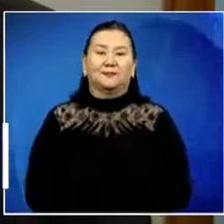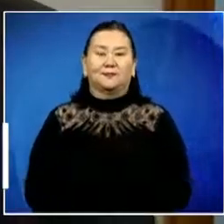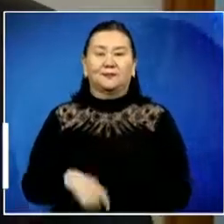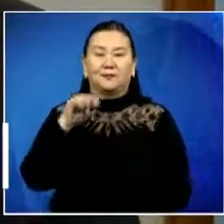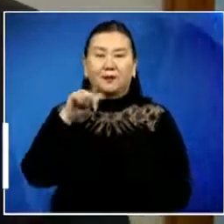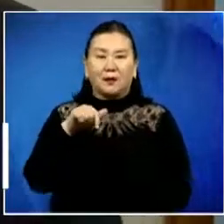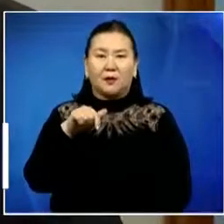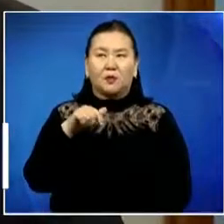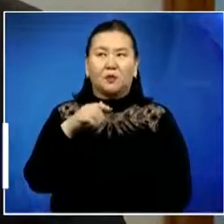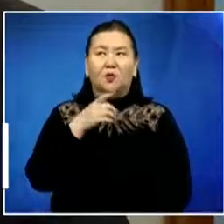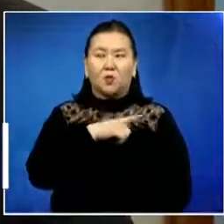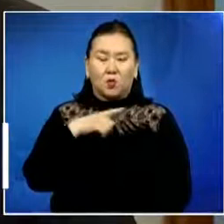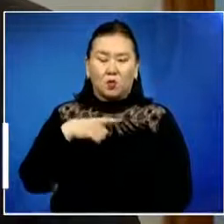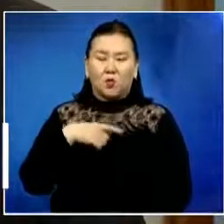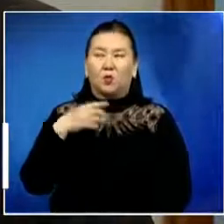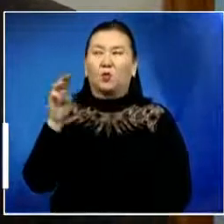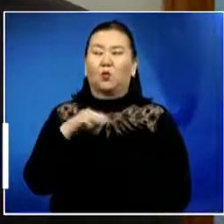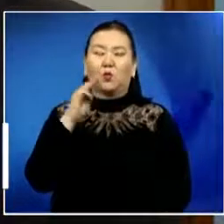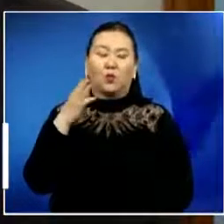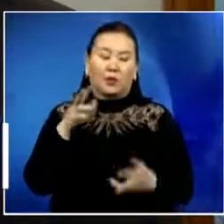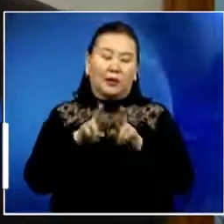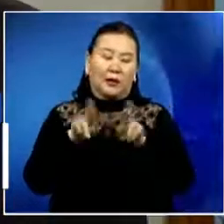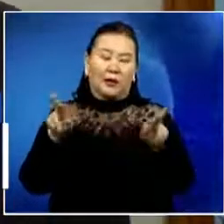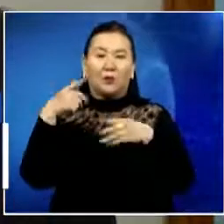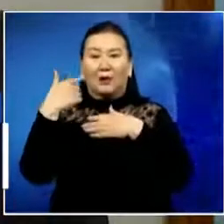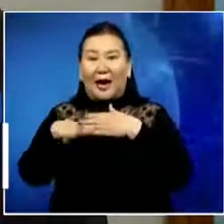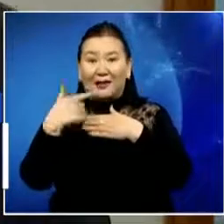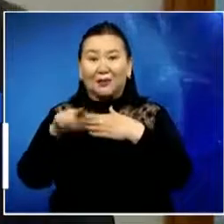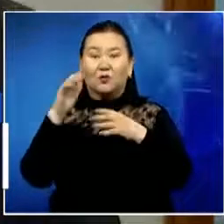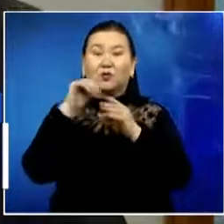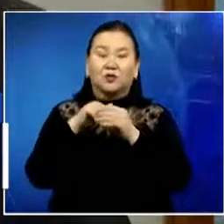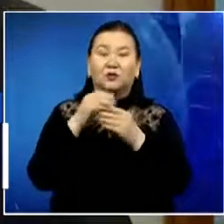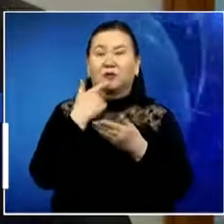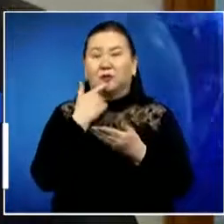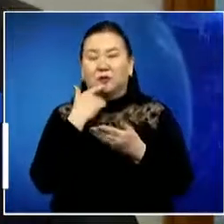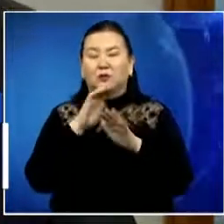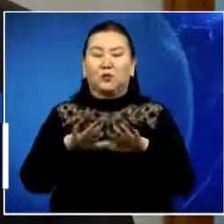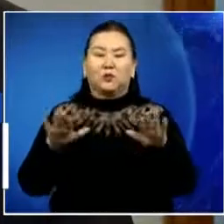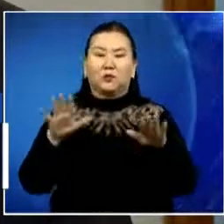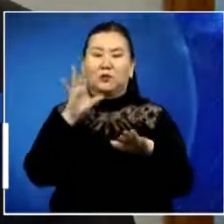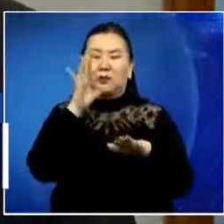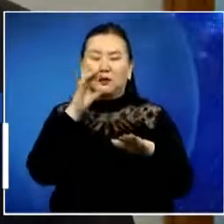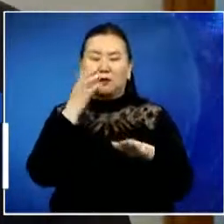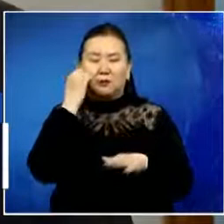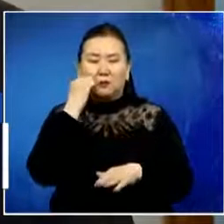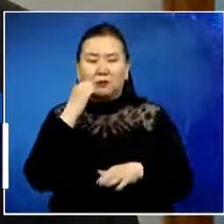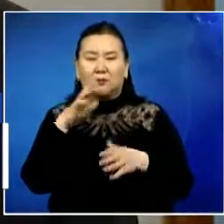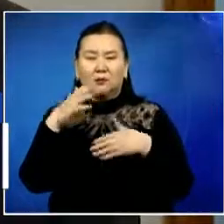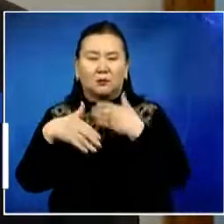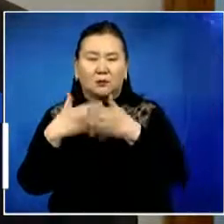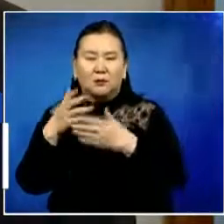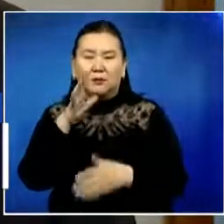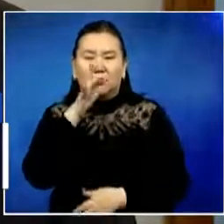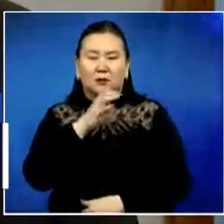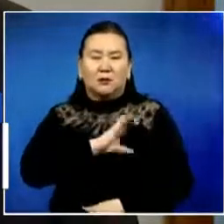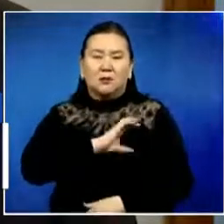одоо үл хайхрах энэ ялгарлын гадуурхалтад өртөж байгаа энэ кейсүүд төр хүүхдүүд насан турштай сэтгэл зүйн эмгэгтэй